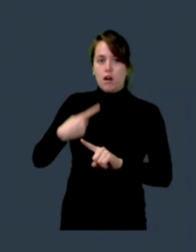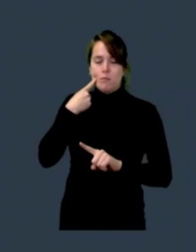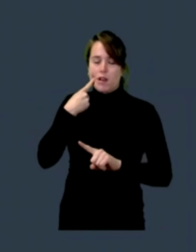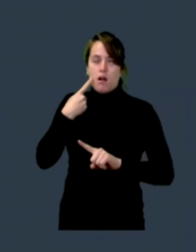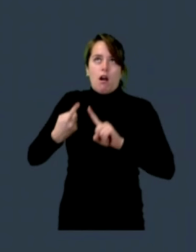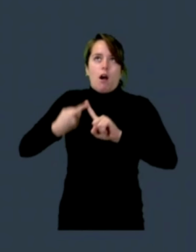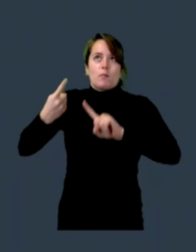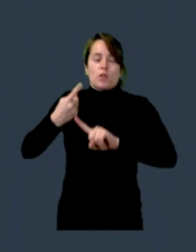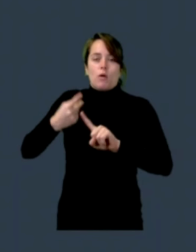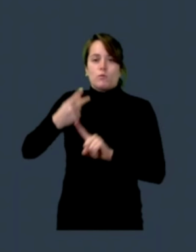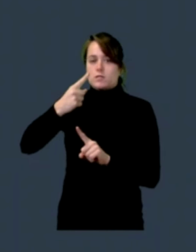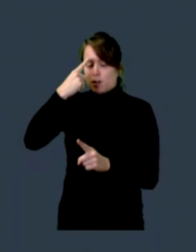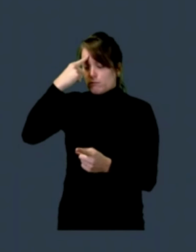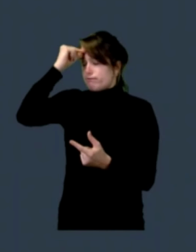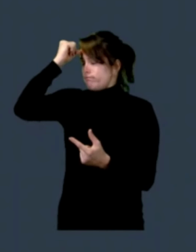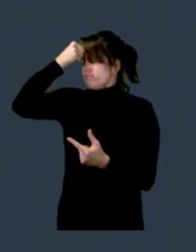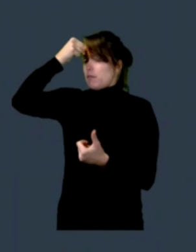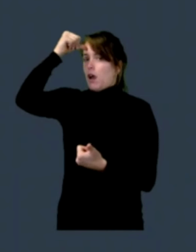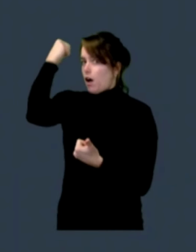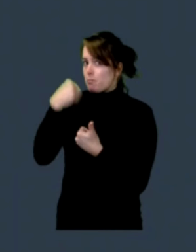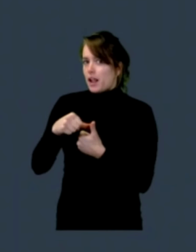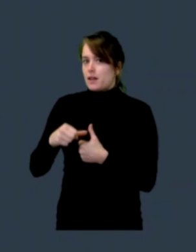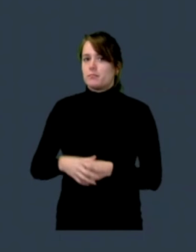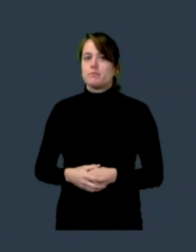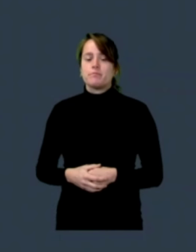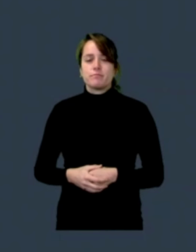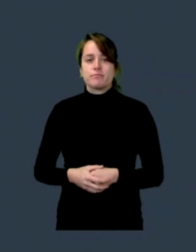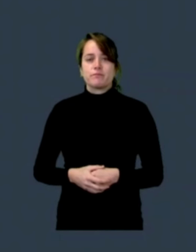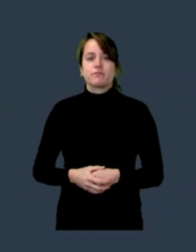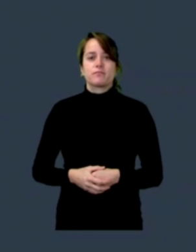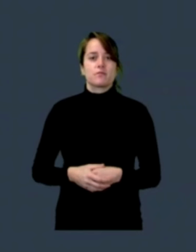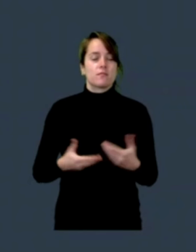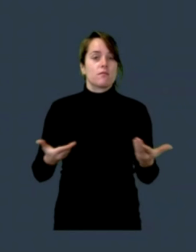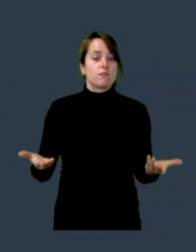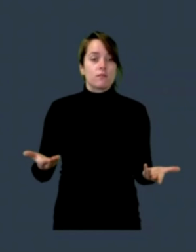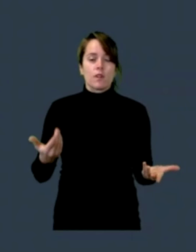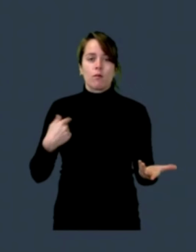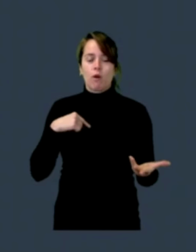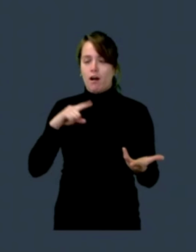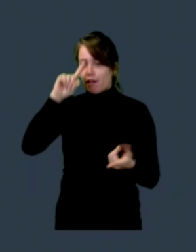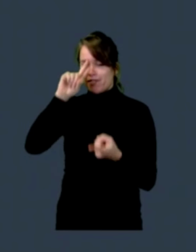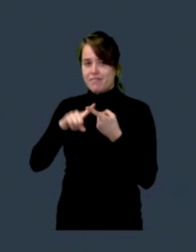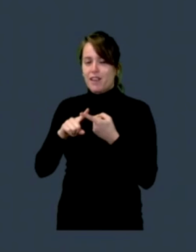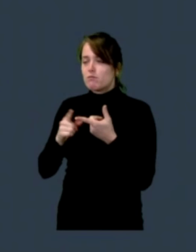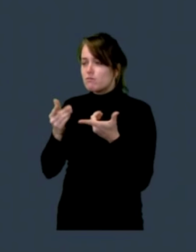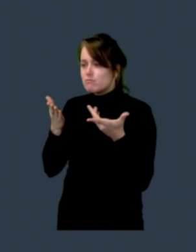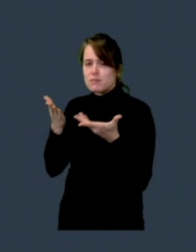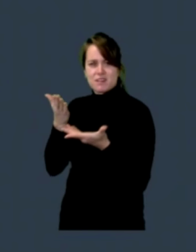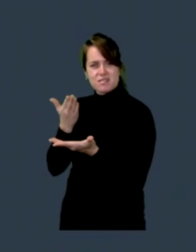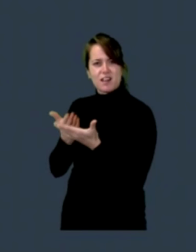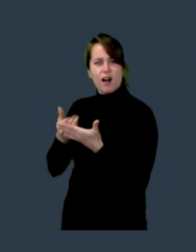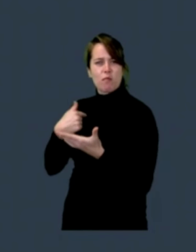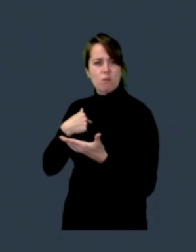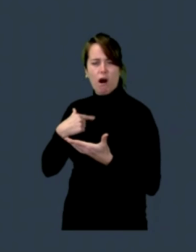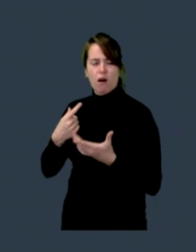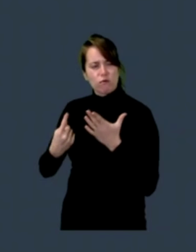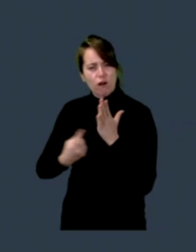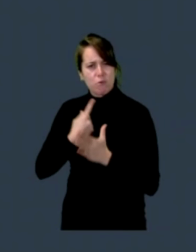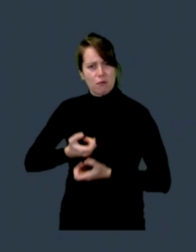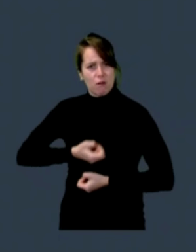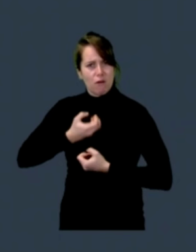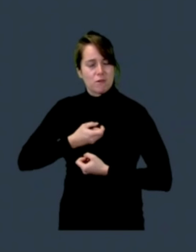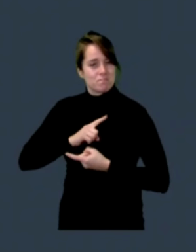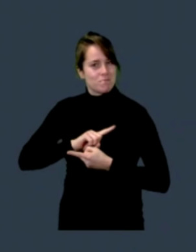l'essentiel de ce qui a été son apport pour notre pays. Mais mon propos ne veut pas se centrer sur cet aspect de son engagement, mais plutôt sur